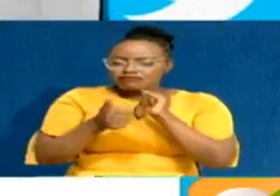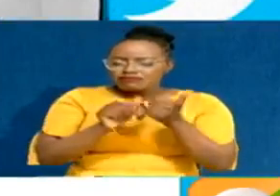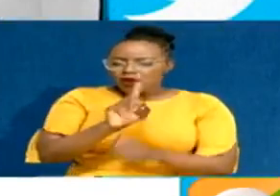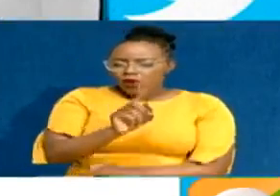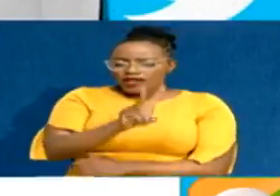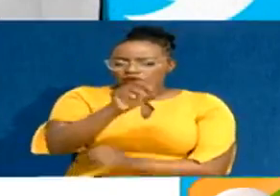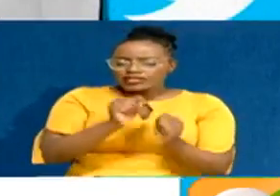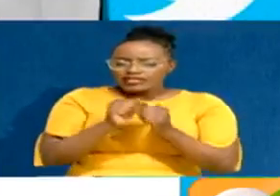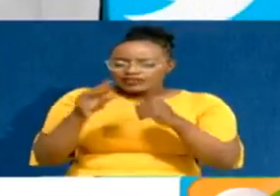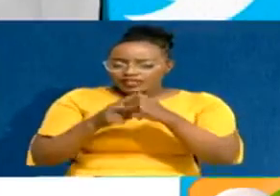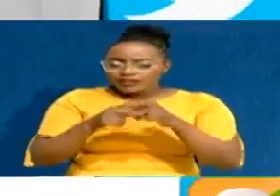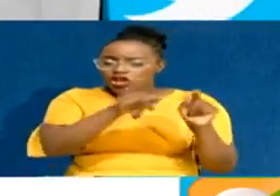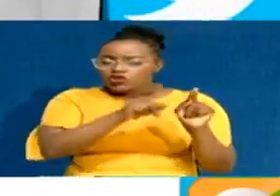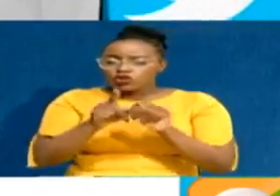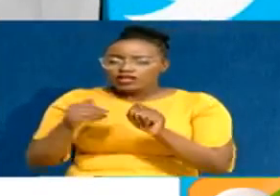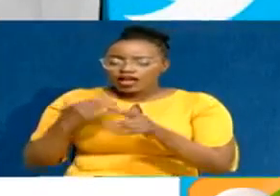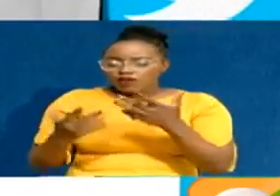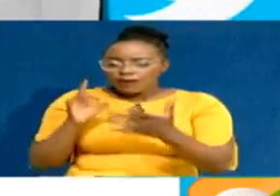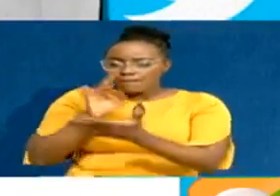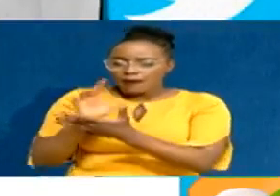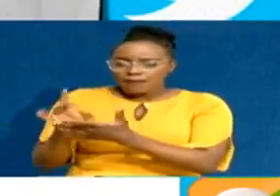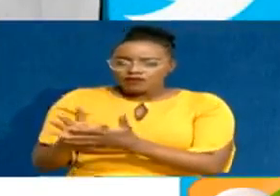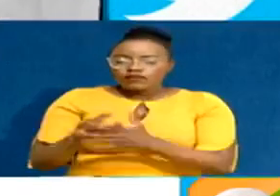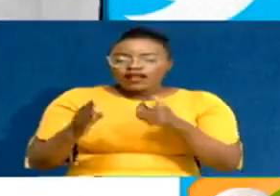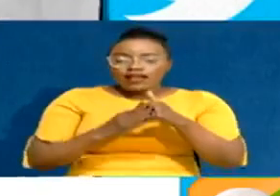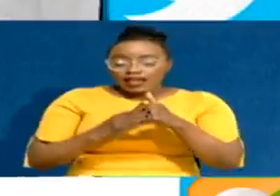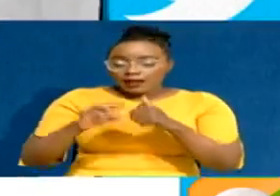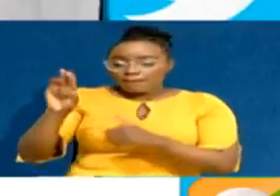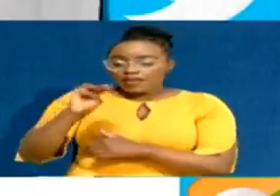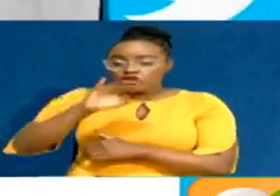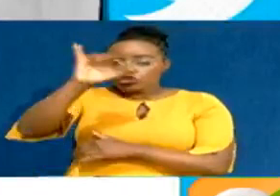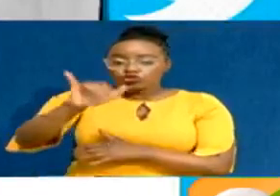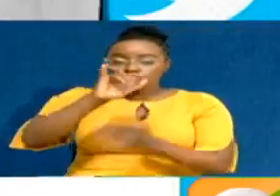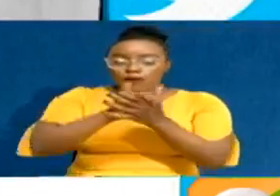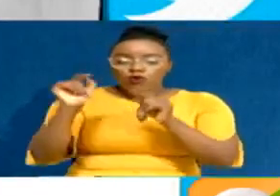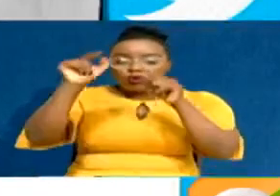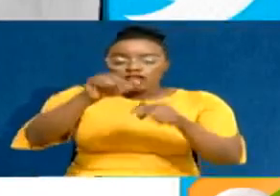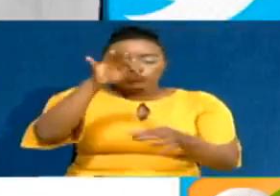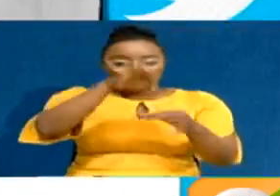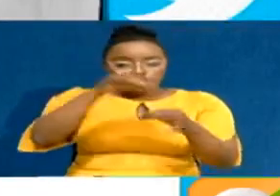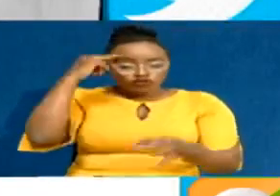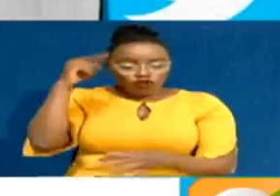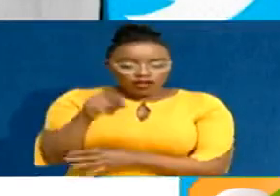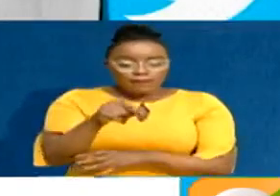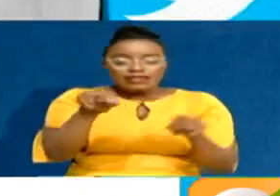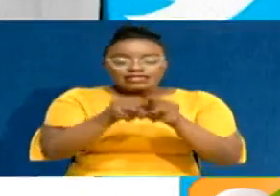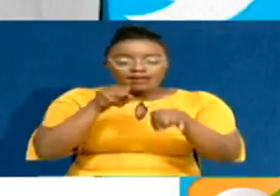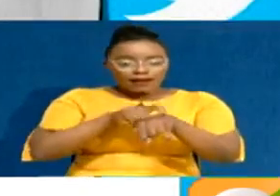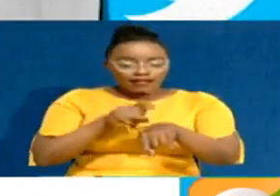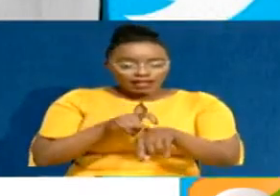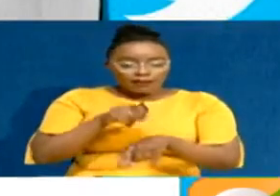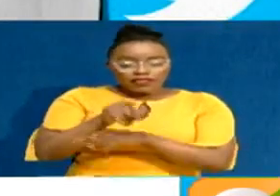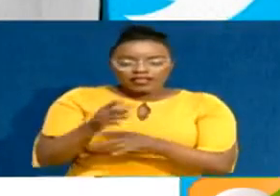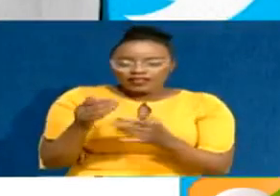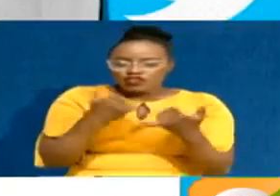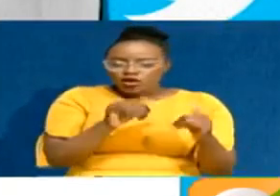mwaka 2017 na kuwapiga teke wafuasi milioni 8 wa Jubilee waliojitokeza kumpigia kura. Wakati huo,